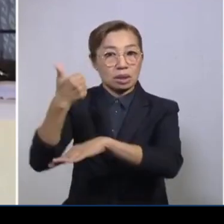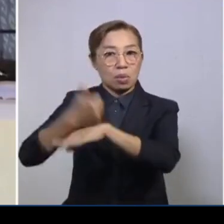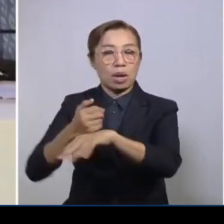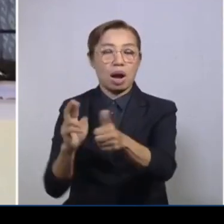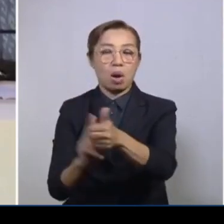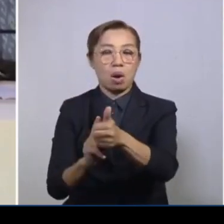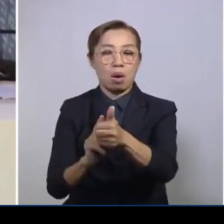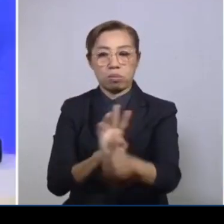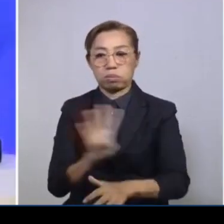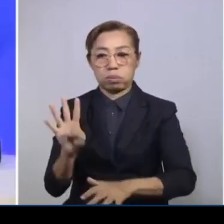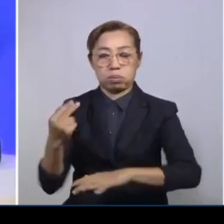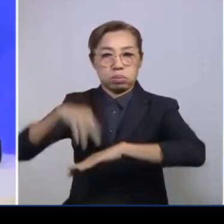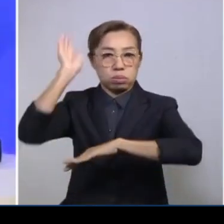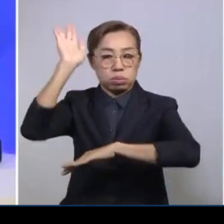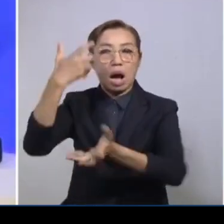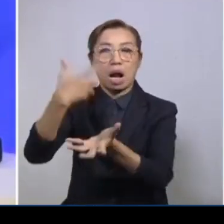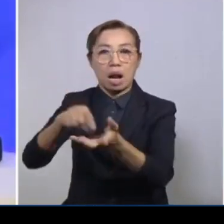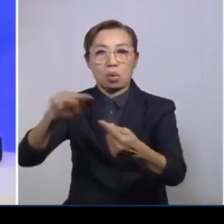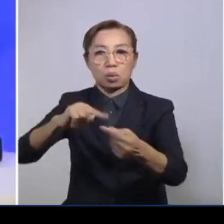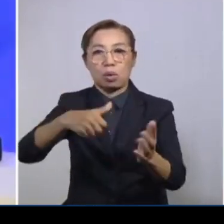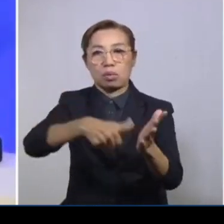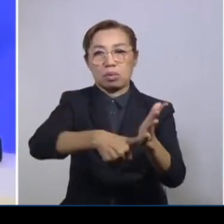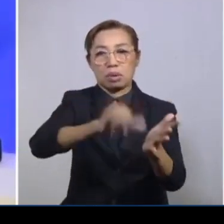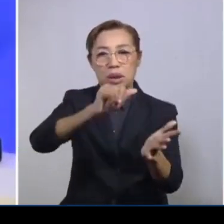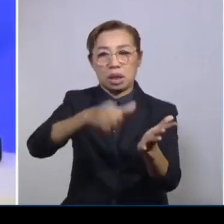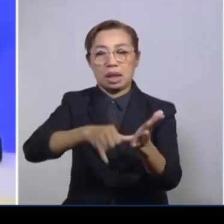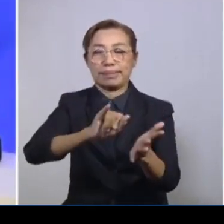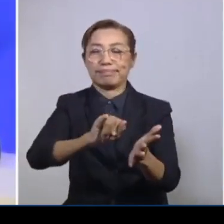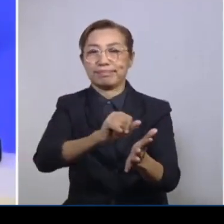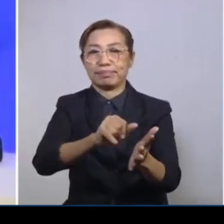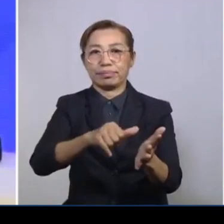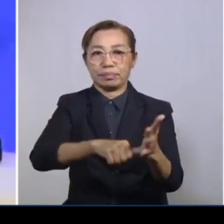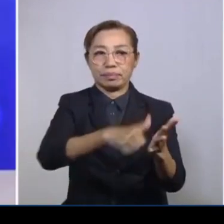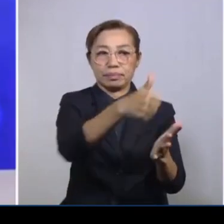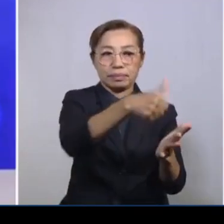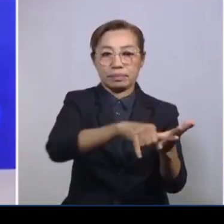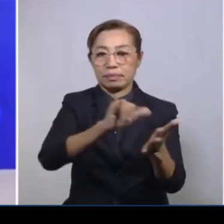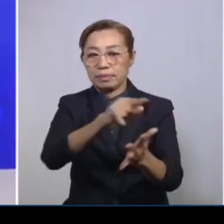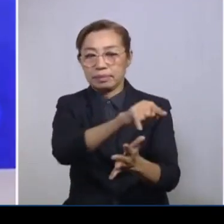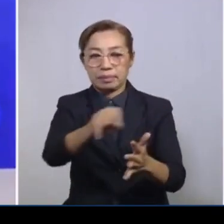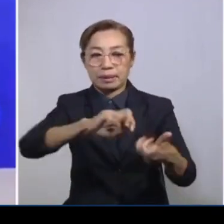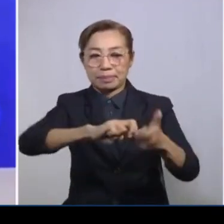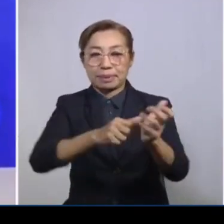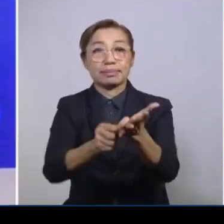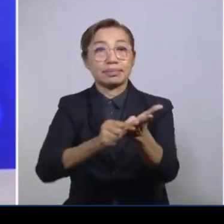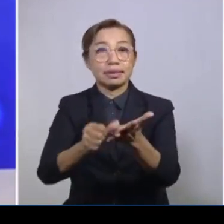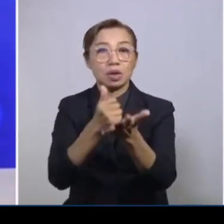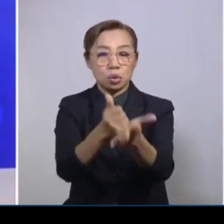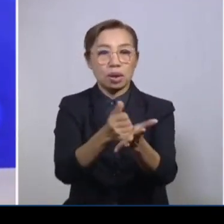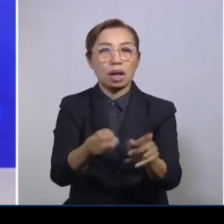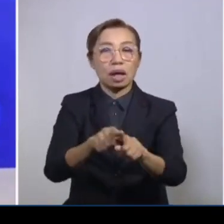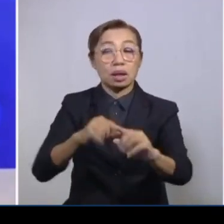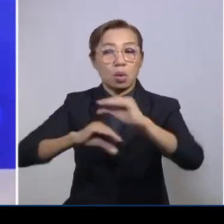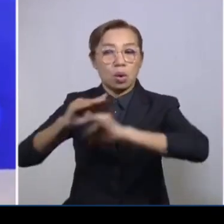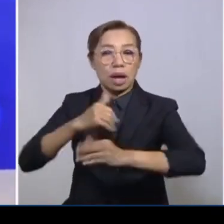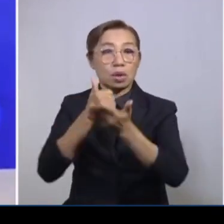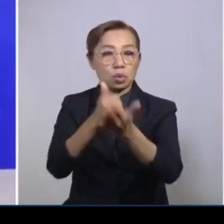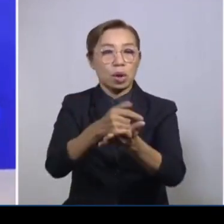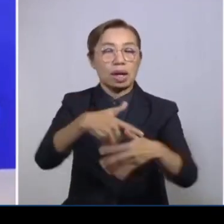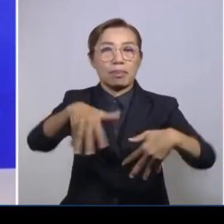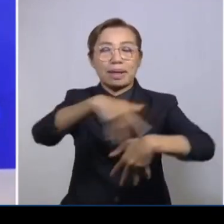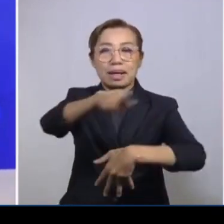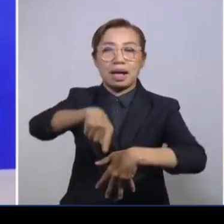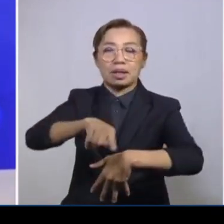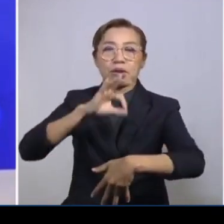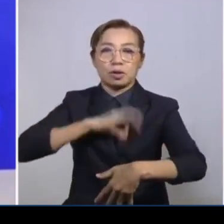แถลงวาระแห่งชาติการแก้ไขปัญหานี่นอกระบบโดยนายเศรษฐากล่าวว่าจะทำให้โครงการนี้ทำให้ประชาชนลืมความลำบากและมีกำลังใ